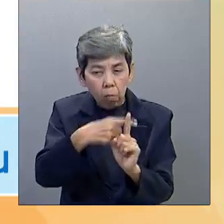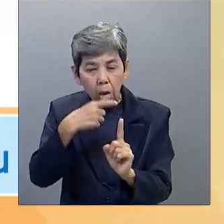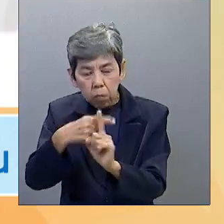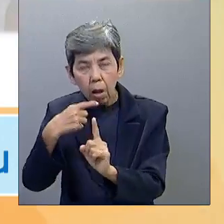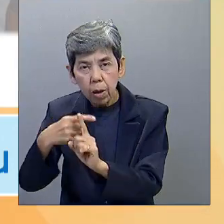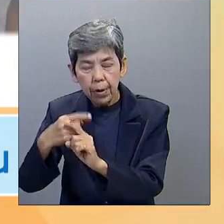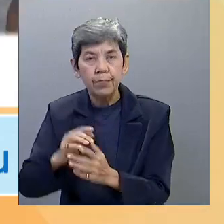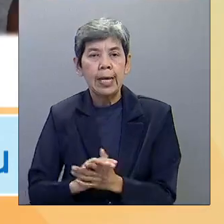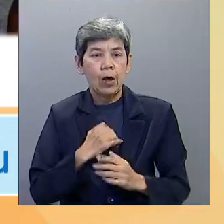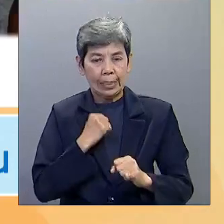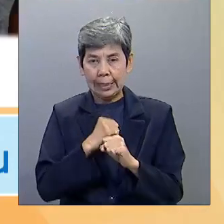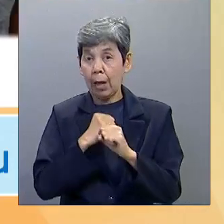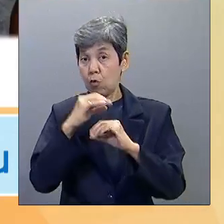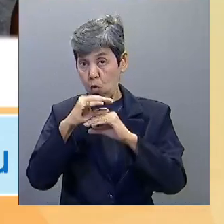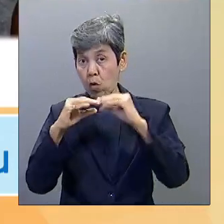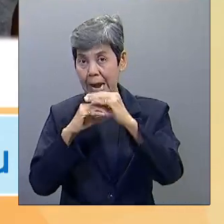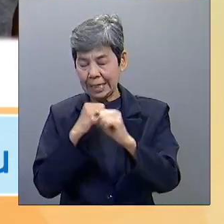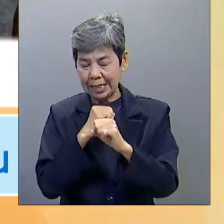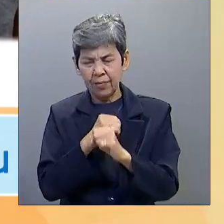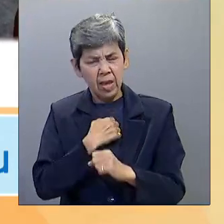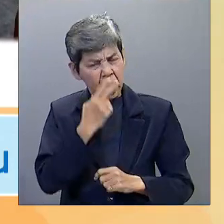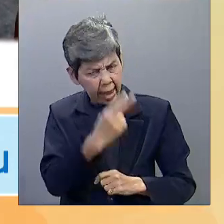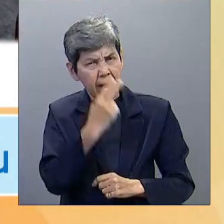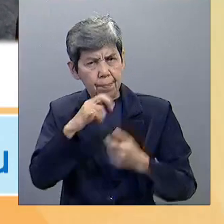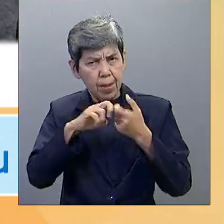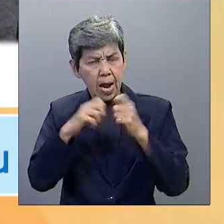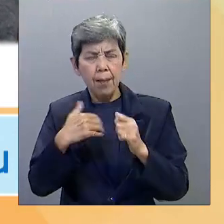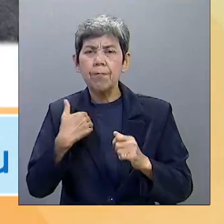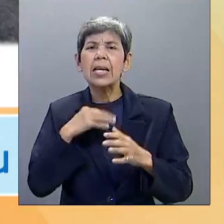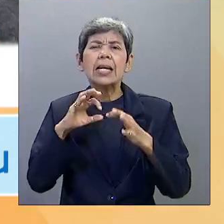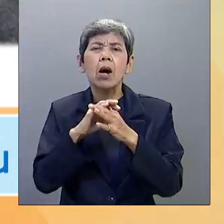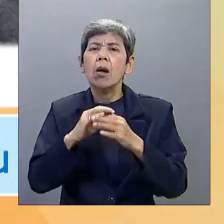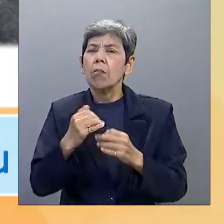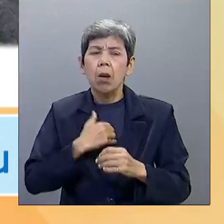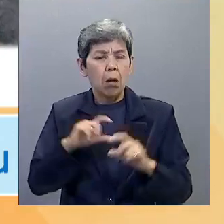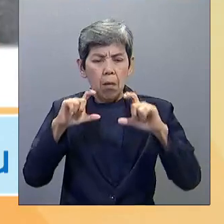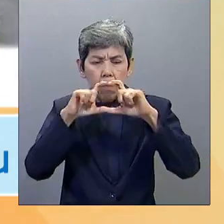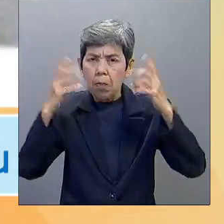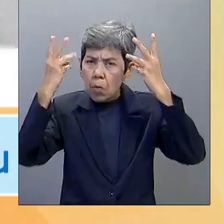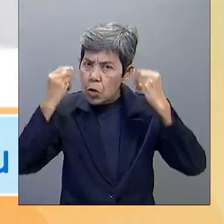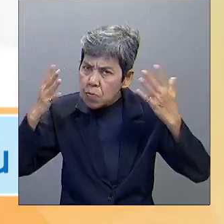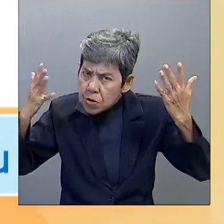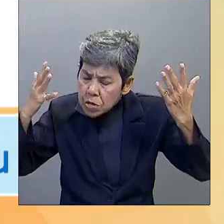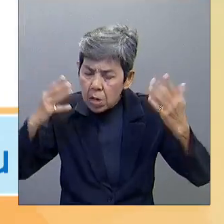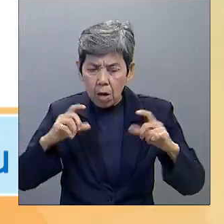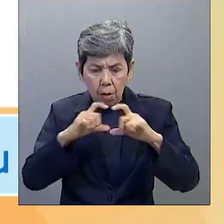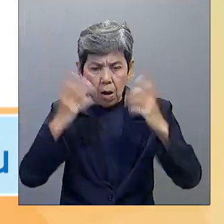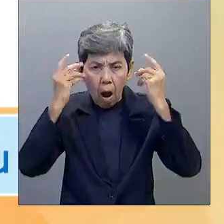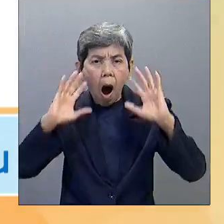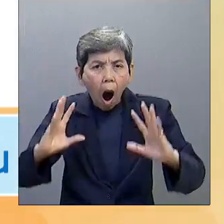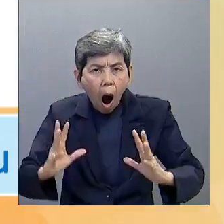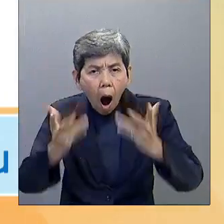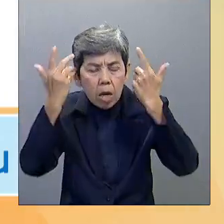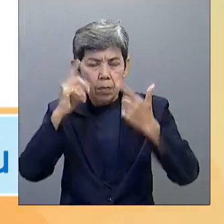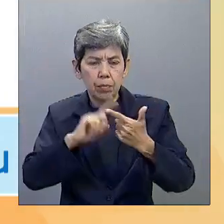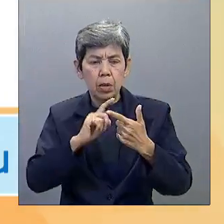นี้แล้วปัญหาที่เกิดส่วนใหญ่เนี่ยก็คือสิทธิ์ในเรื่องการไม่มีบัตรประชาชนบัตรประชาชนหายหรือว่า